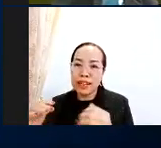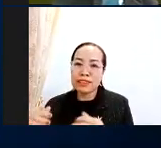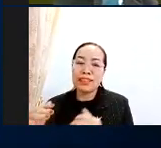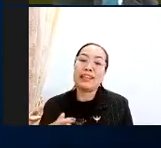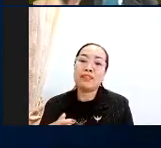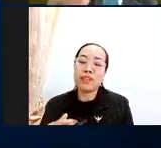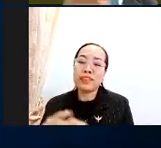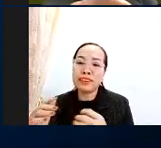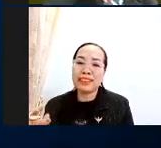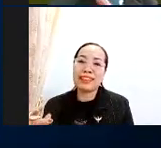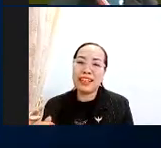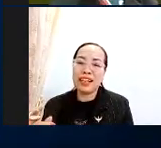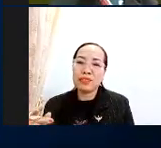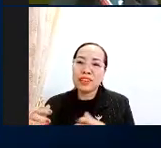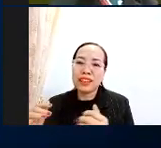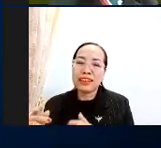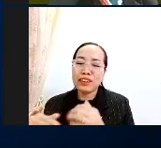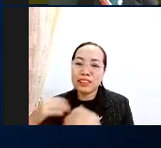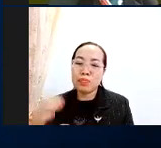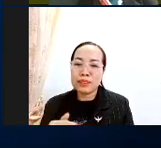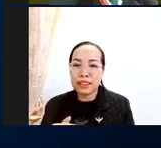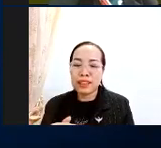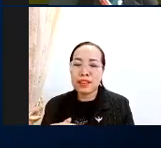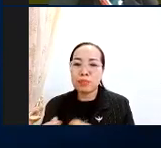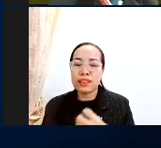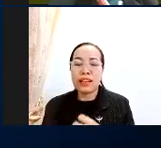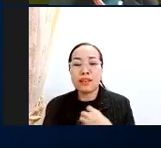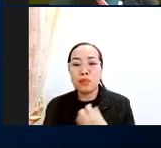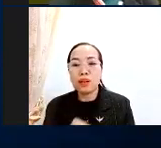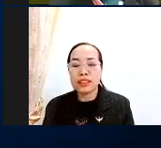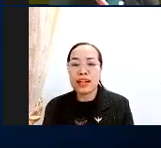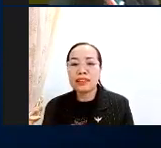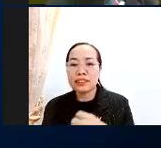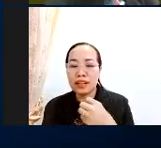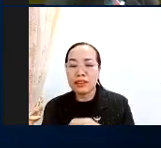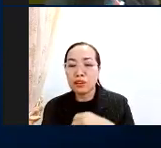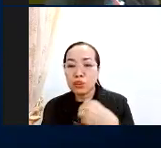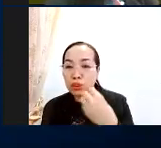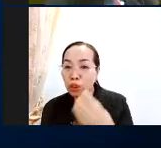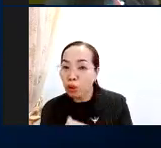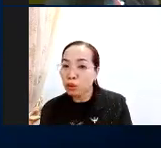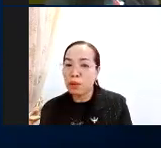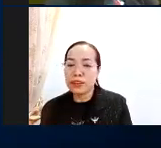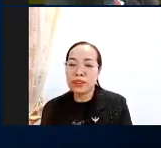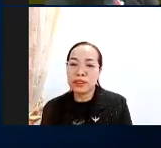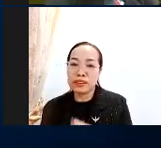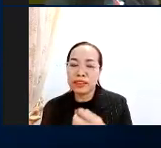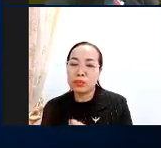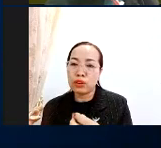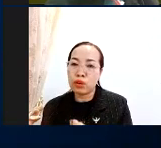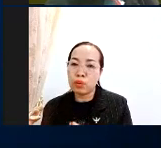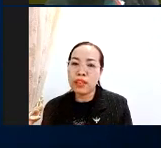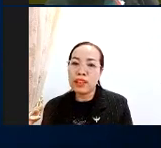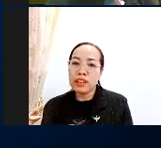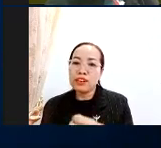đai ca sơn lạnh pin chặt cha sơn lạnh đòi chân bị chặt á công sơn lạnh tầm mọt cai á sơn lạnh nhận đôi côn bao dương đã xa